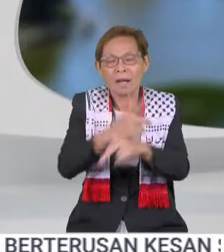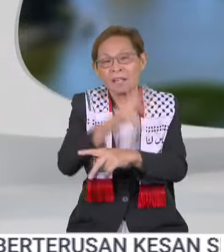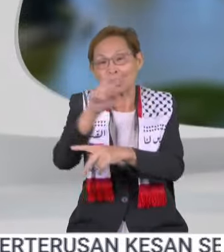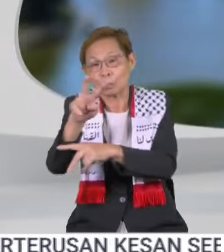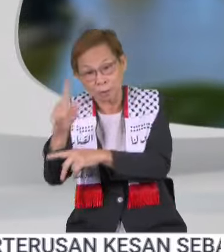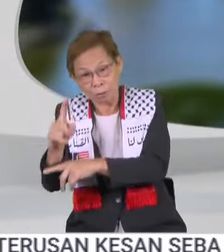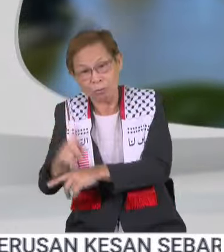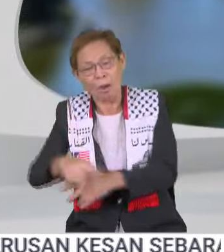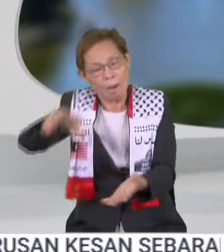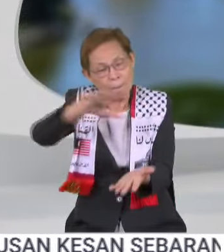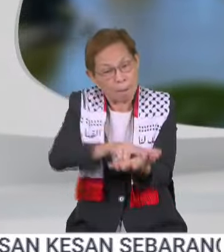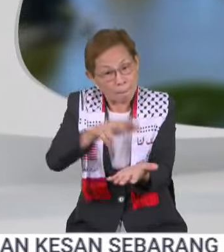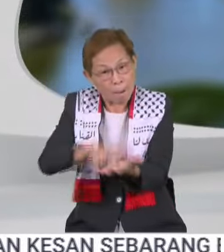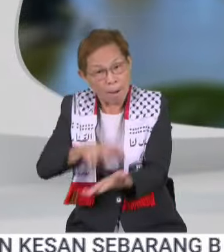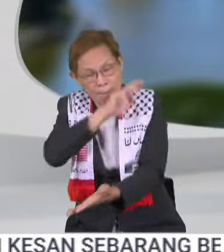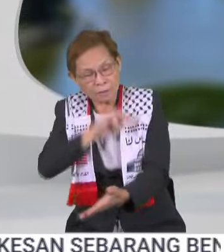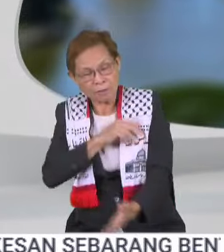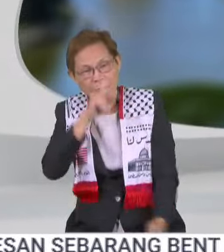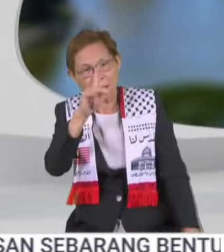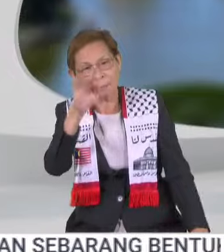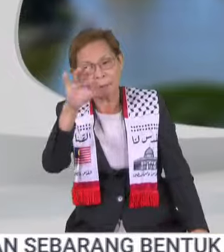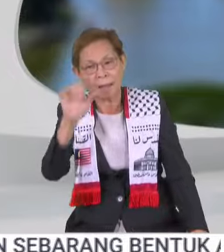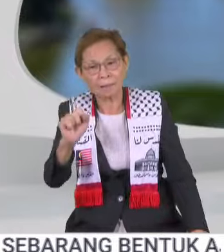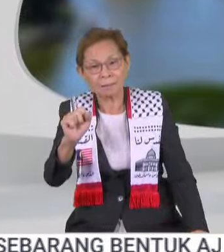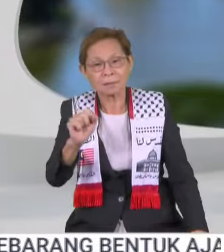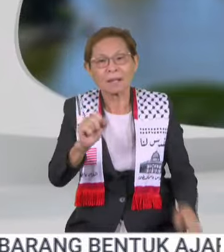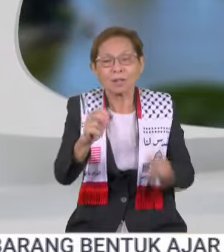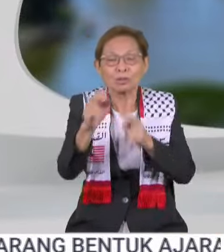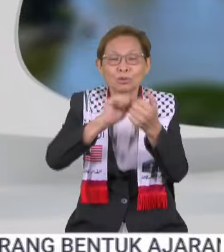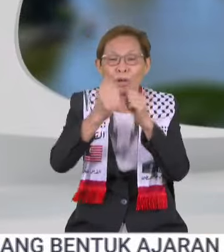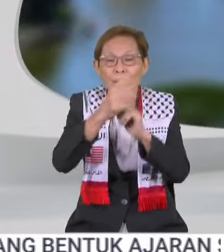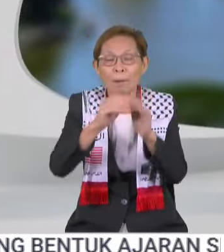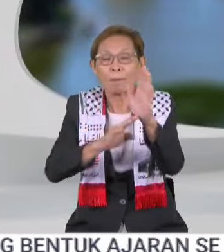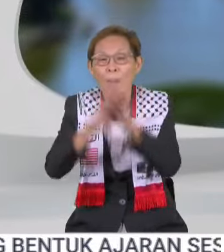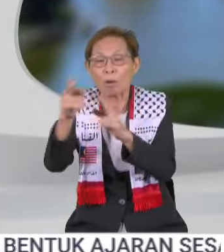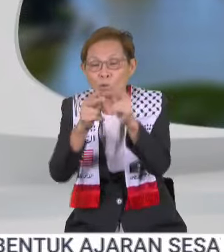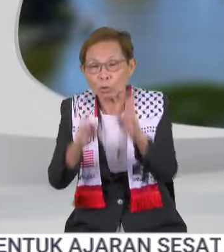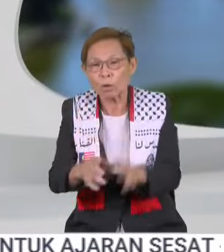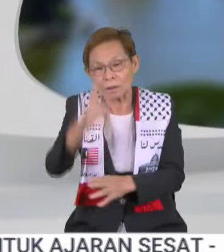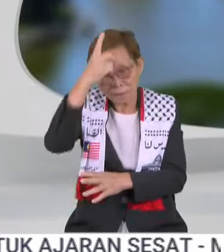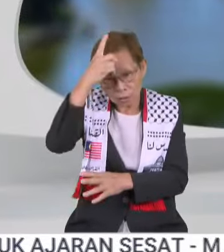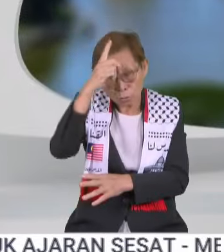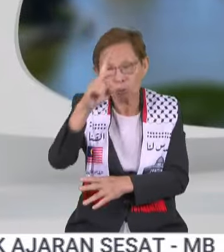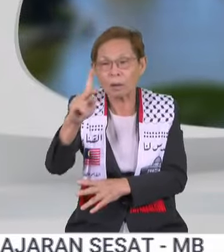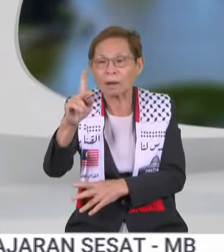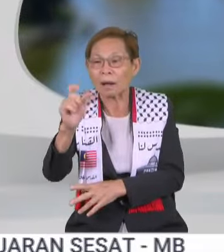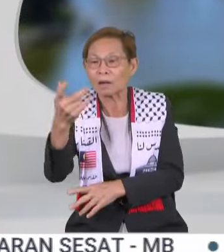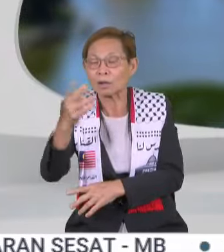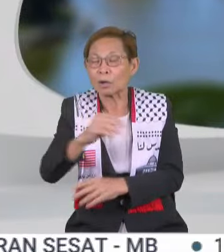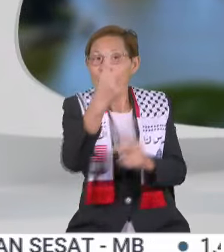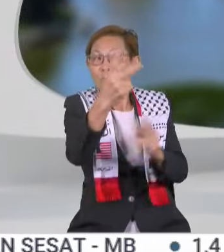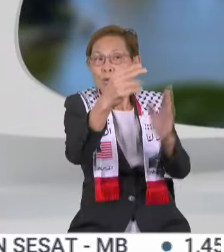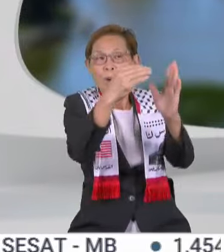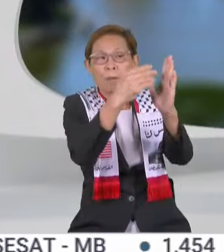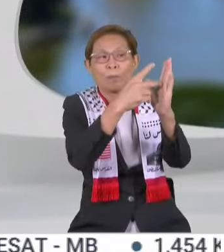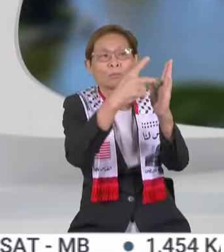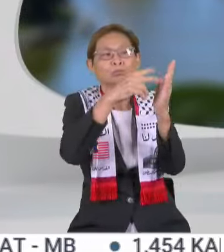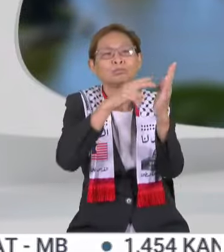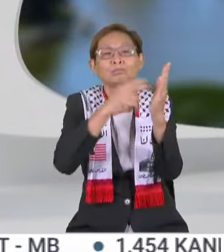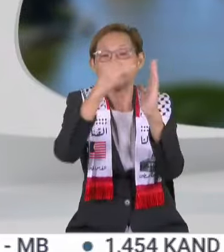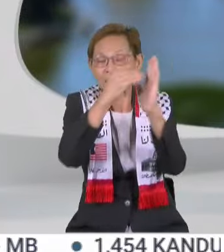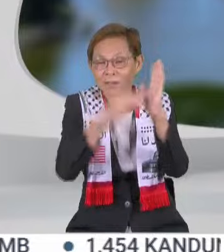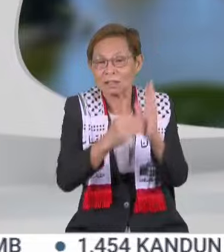ke-21. Mengesahkan perkara itu, Menteri Belia Sukan dan Pembangunan Usahawan Dato' Sri Abdul Karim Rahman Hamzah memberitahu dua acara tersebut adalah